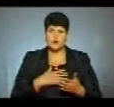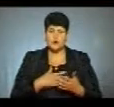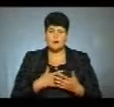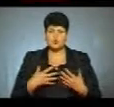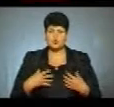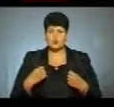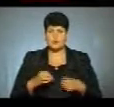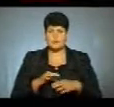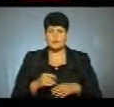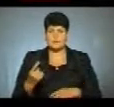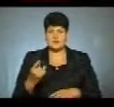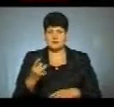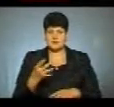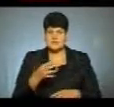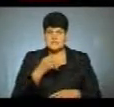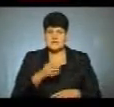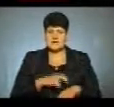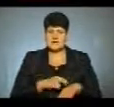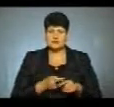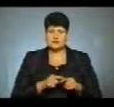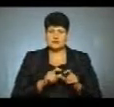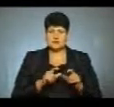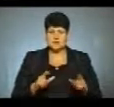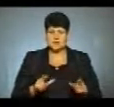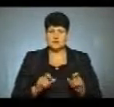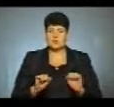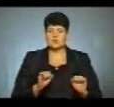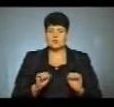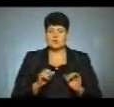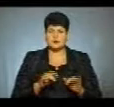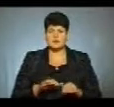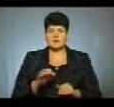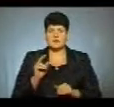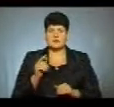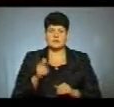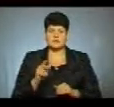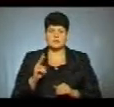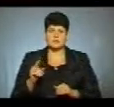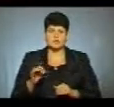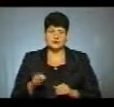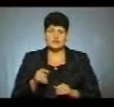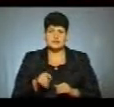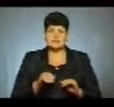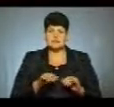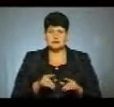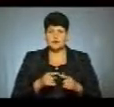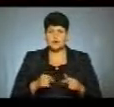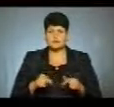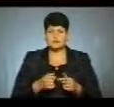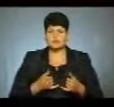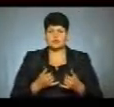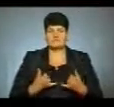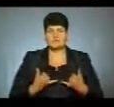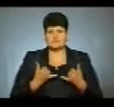громадського здоров'я проводять вперше, каже лікар цього закладу і координаторка акції Галина Зот. За її словами, захід організували до Всесвітнього